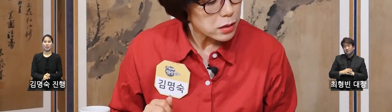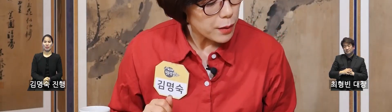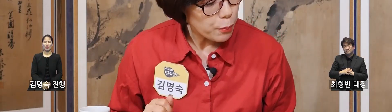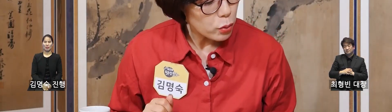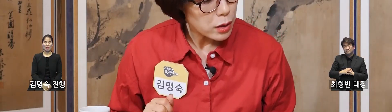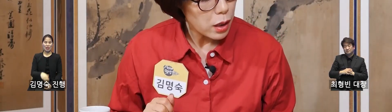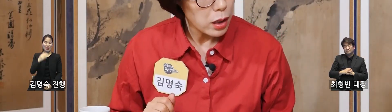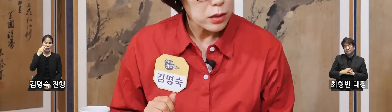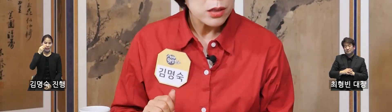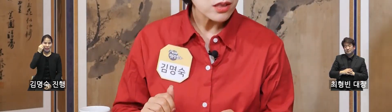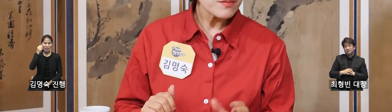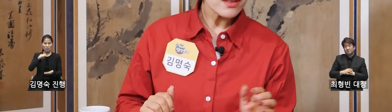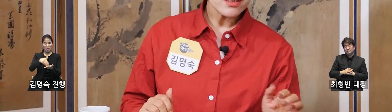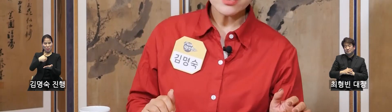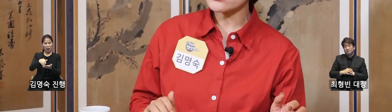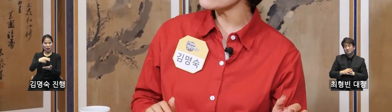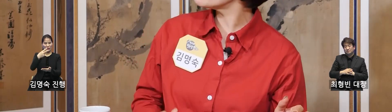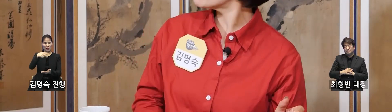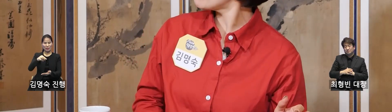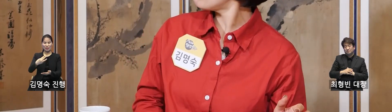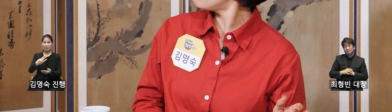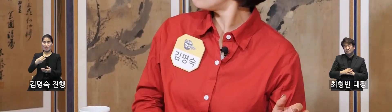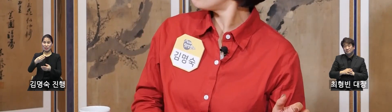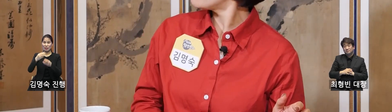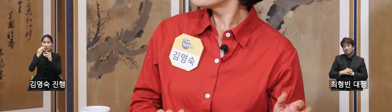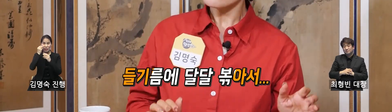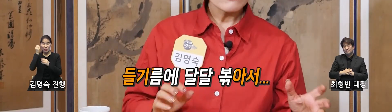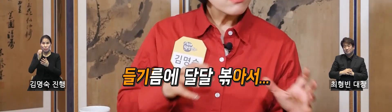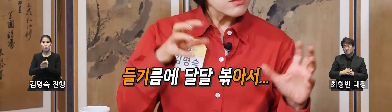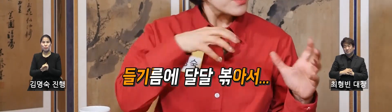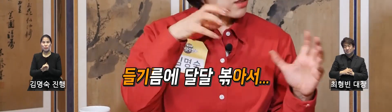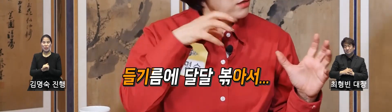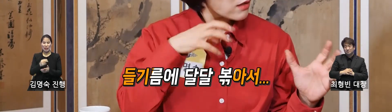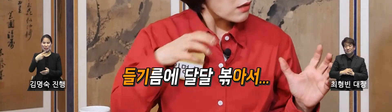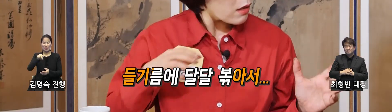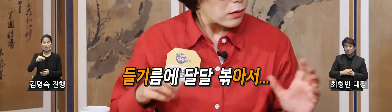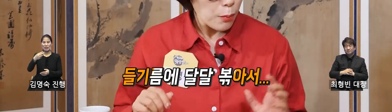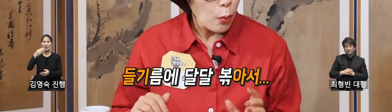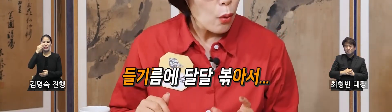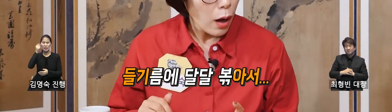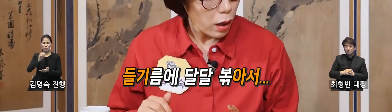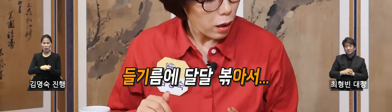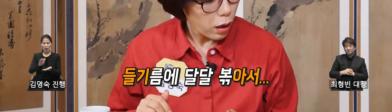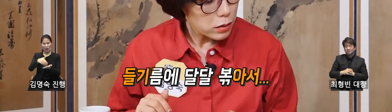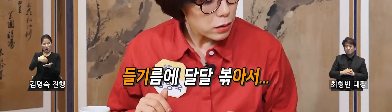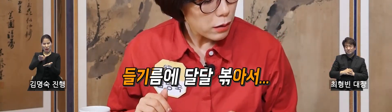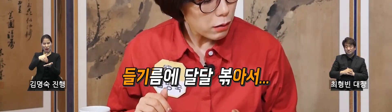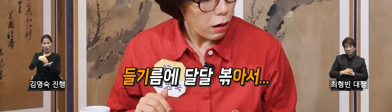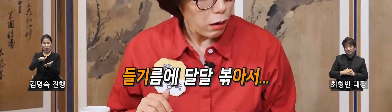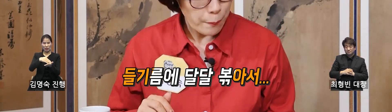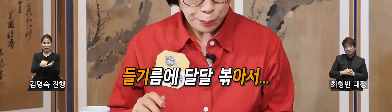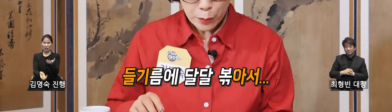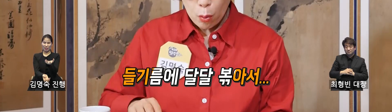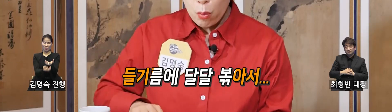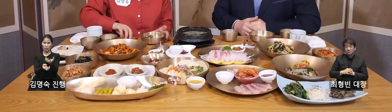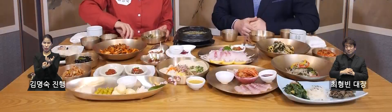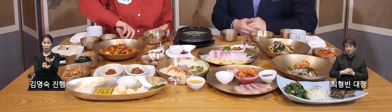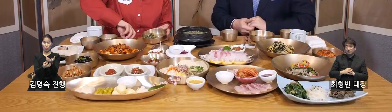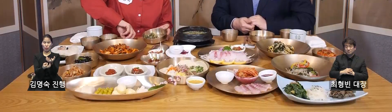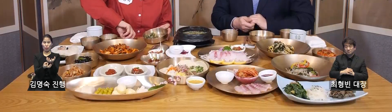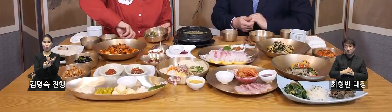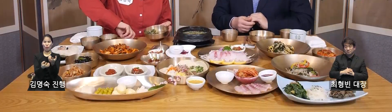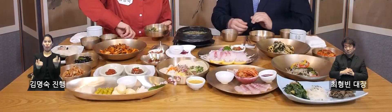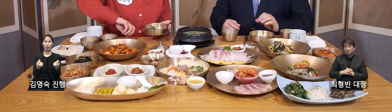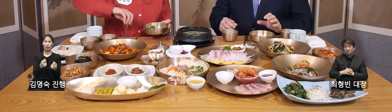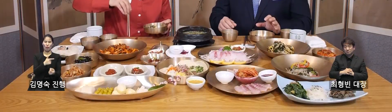기름에 볶다가 들 길인가요 참기름 인가요 들기름에 달달 자 이렇게 볶아 가 그